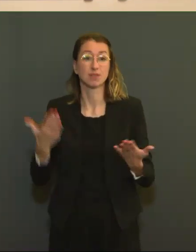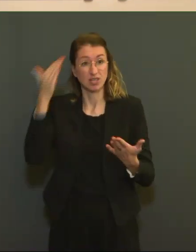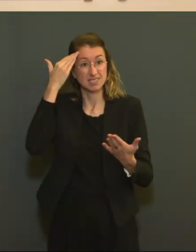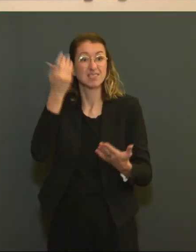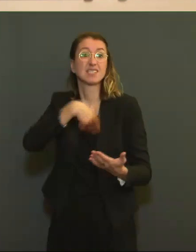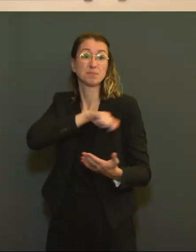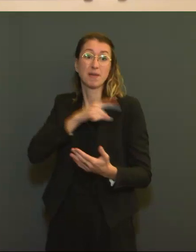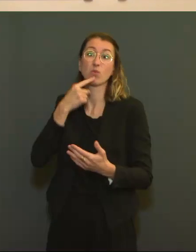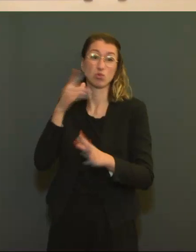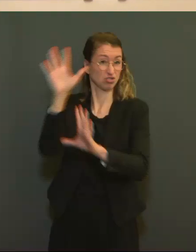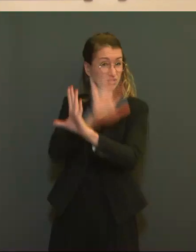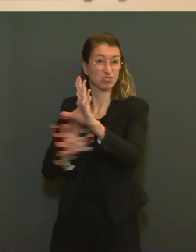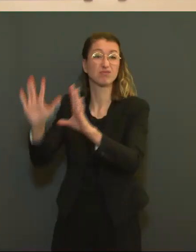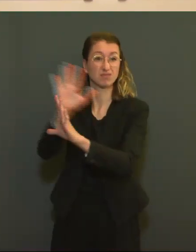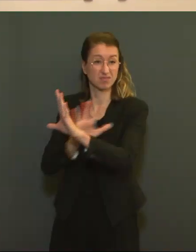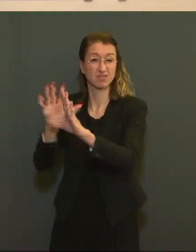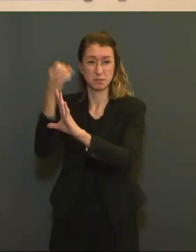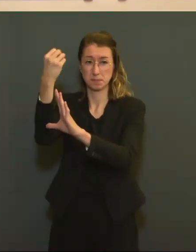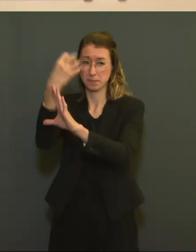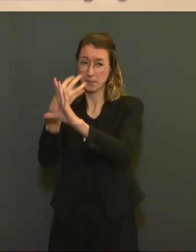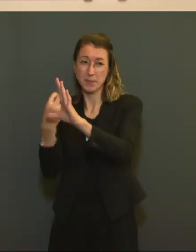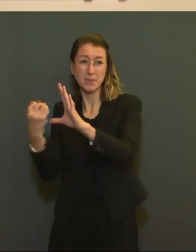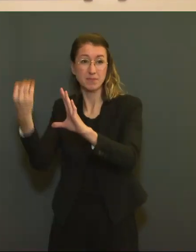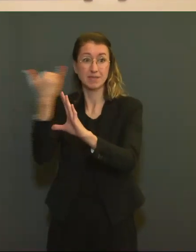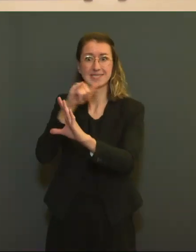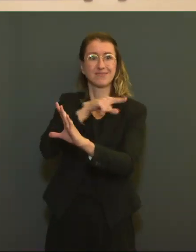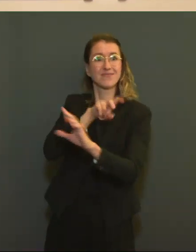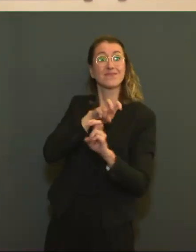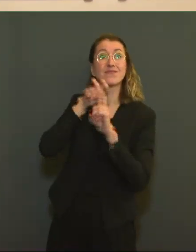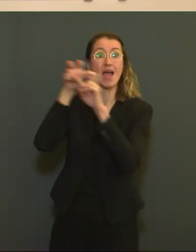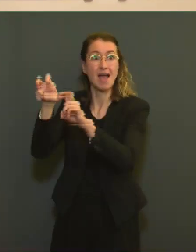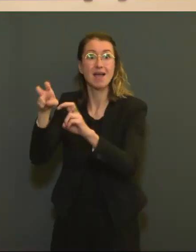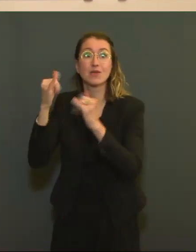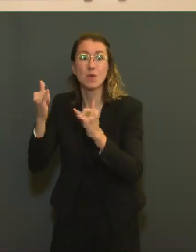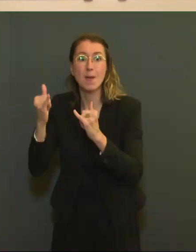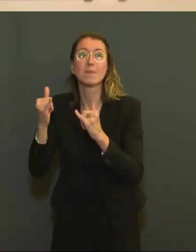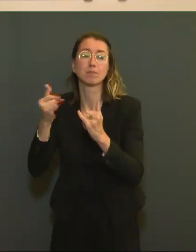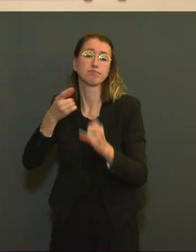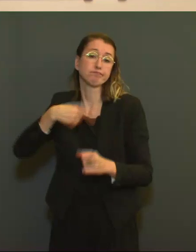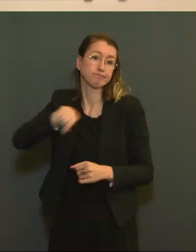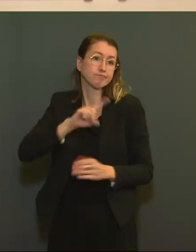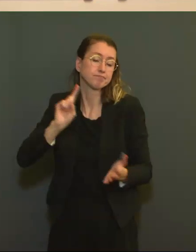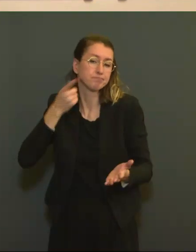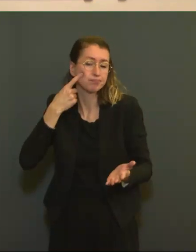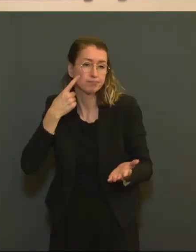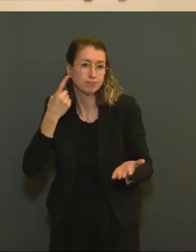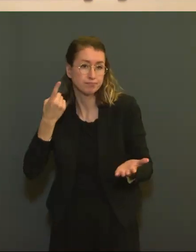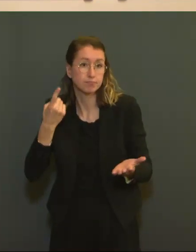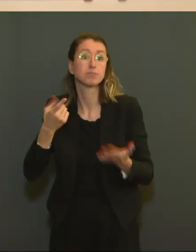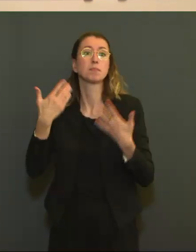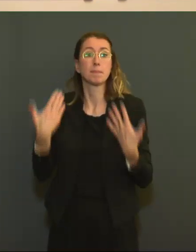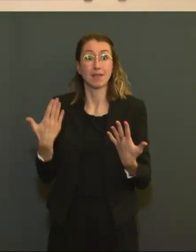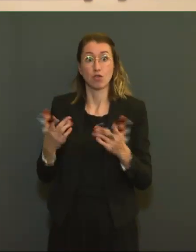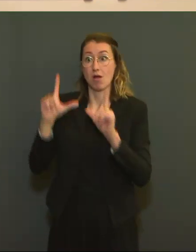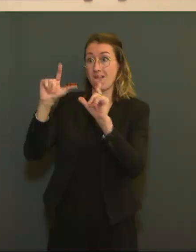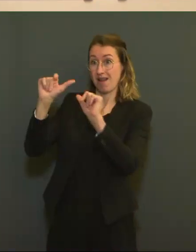une surprise. Si on part en Espagne, on sait qu'on va vers un pays qui a un code couleur rouge. Si vous revenez parce que vous y êtes d'une région rouge,